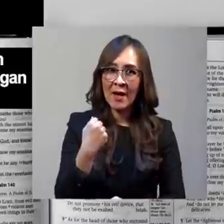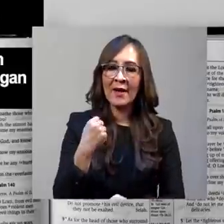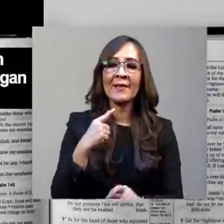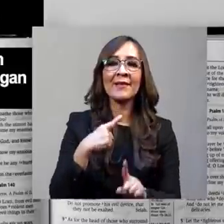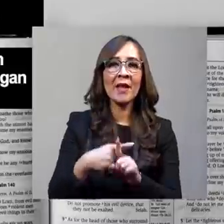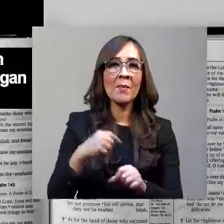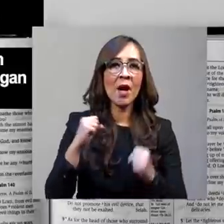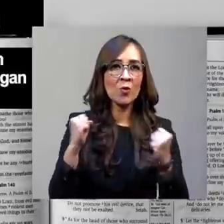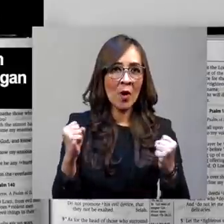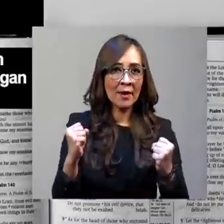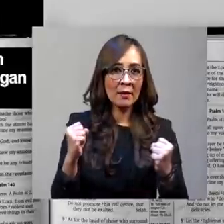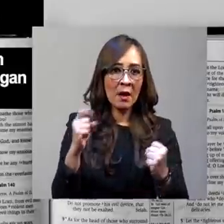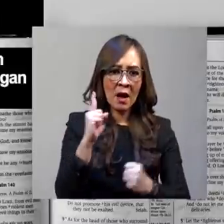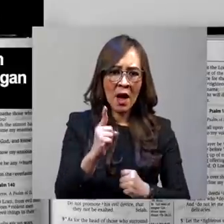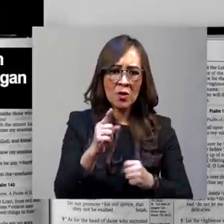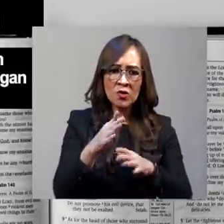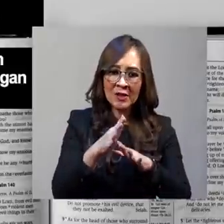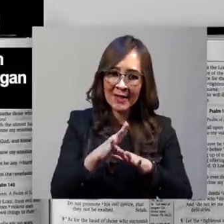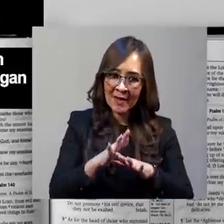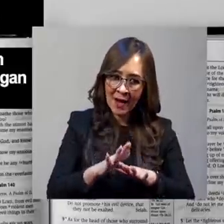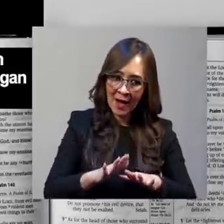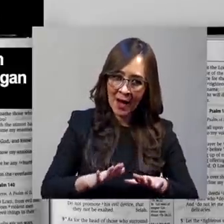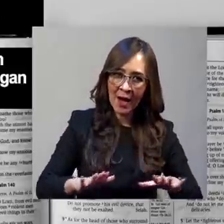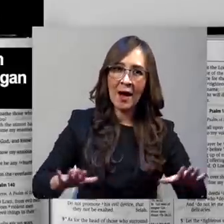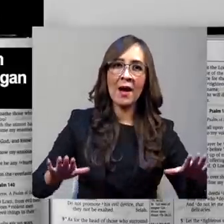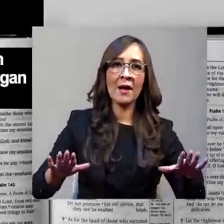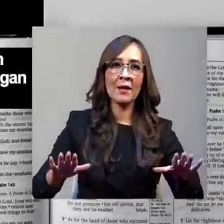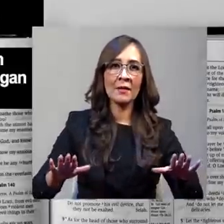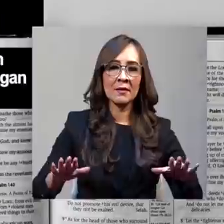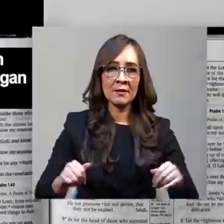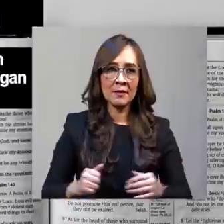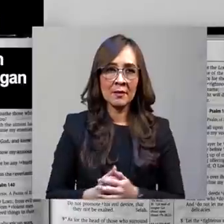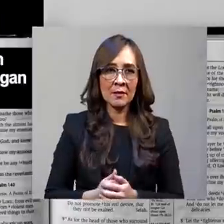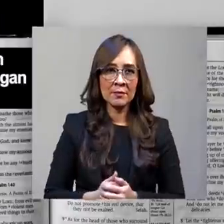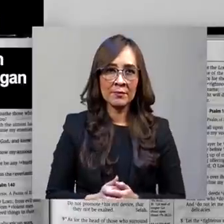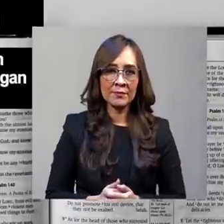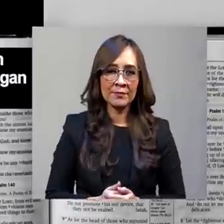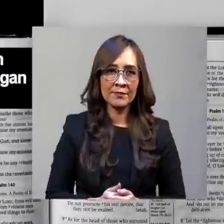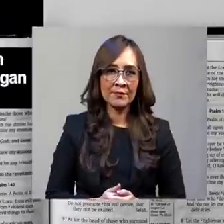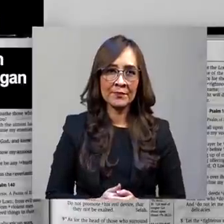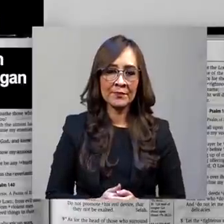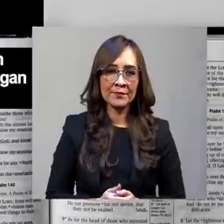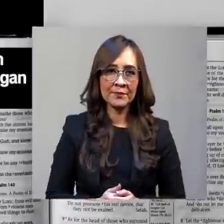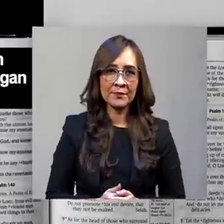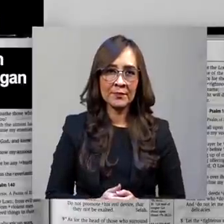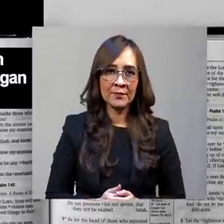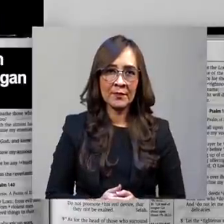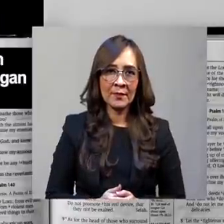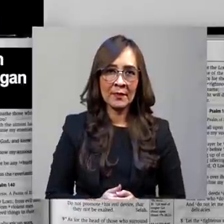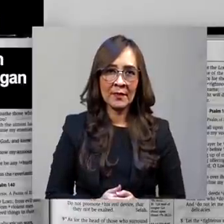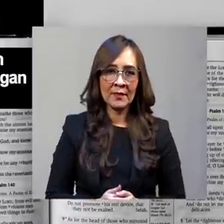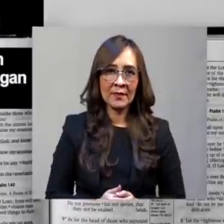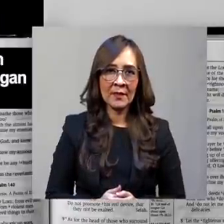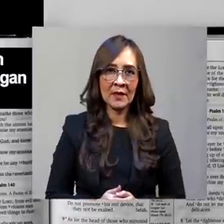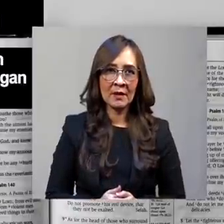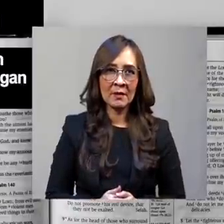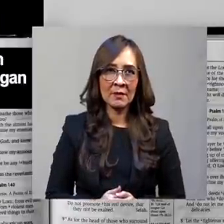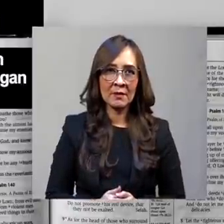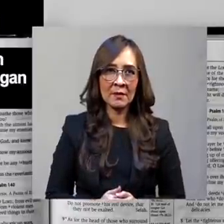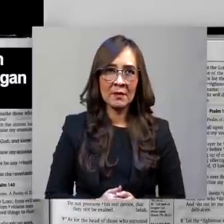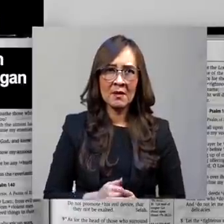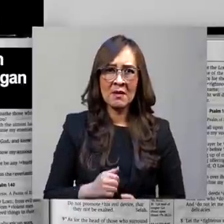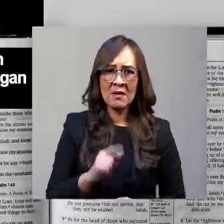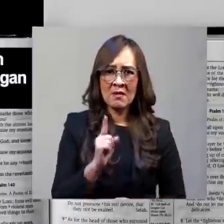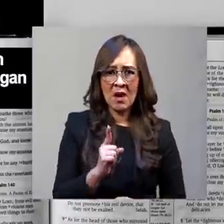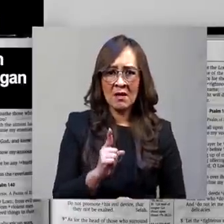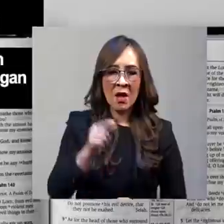Kita harus tenang dalam menghadapi peperangan-peperangan dalam kehidupan ini. Kadang-kadang kita gak buat apa-apa, ada orang tersinggung